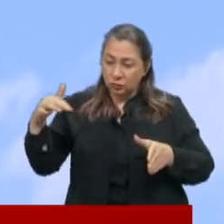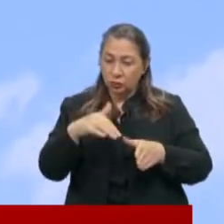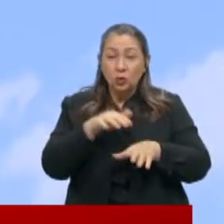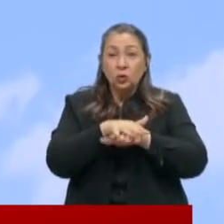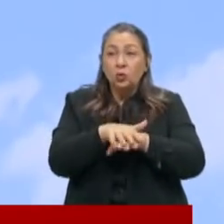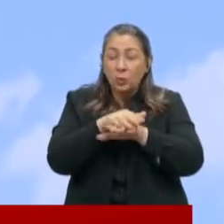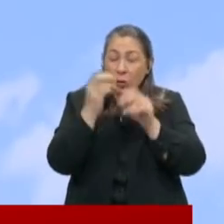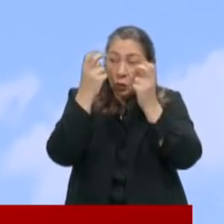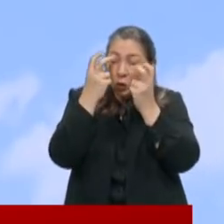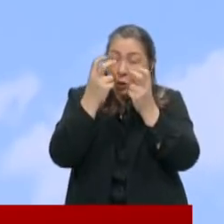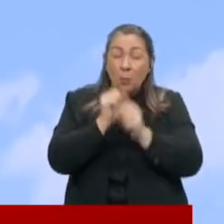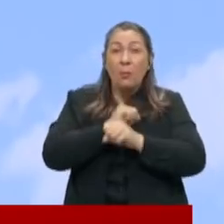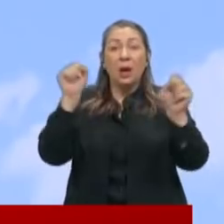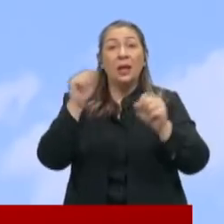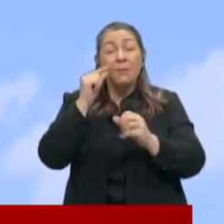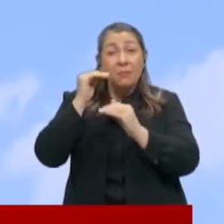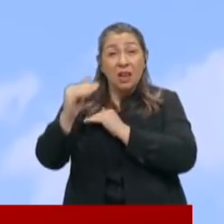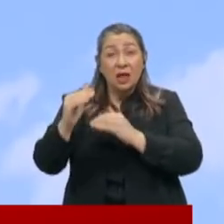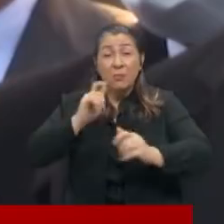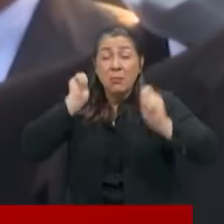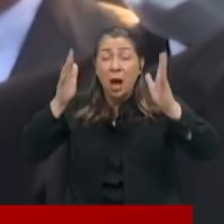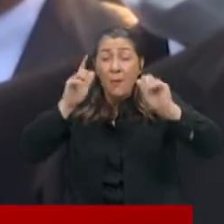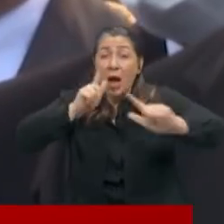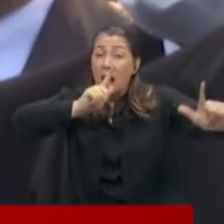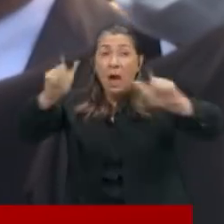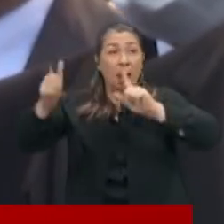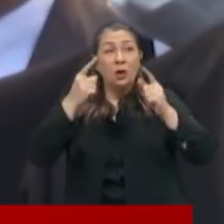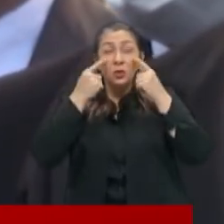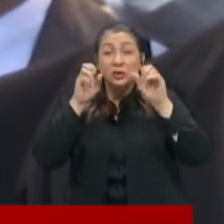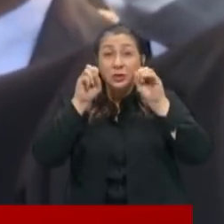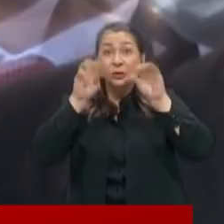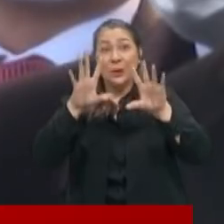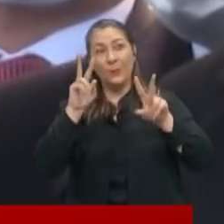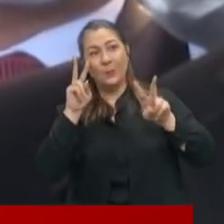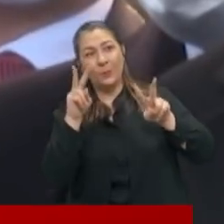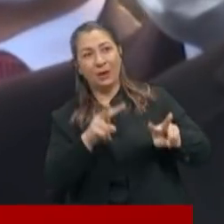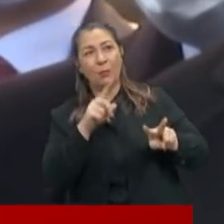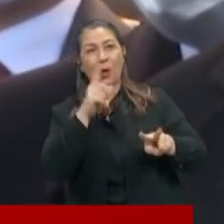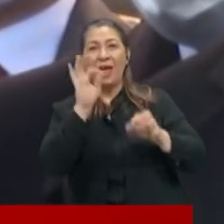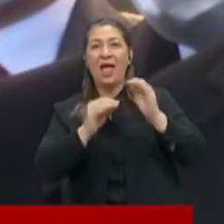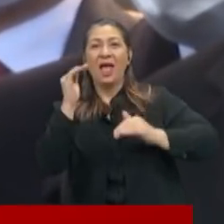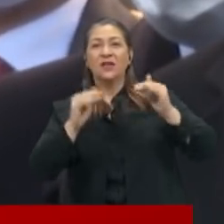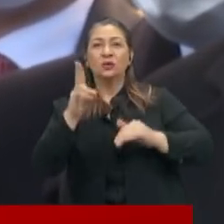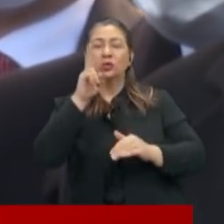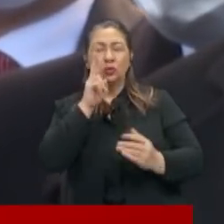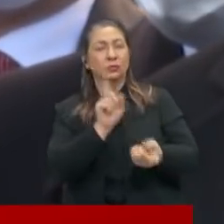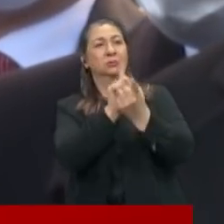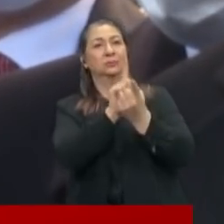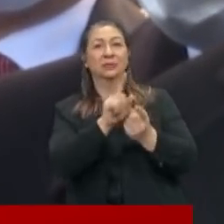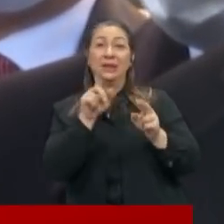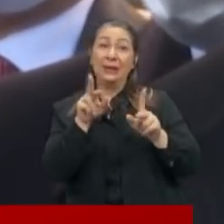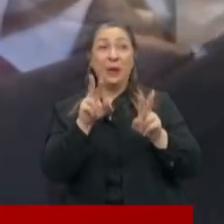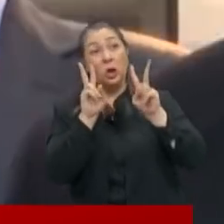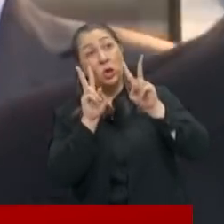gözü patlayacak. Milletimiz pahalılık altında inim inim inliyor. Gözlerinin ışıltısına bakıp böyle bir enflasyon sonucuyla karşılaşacağız